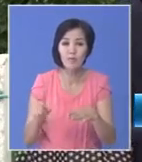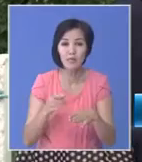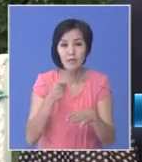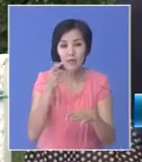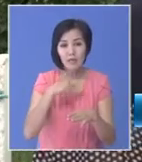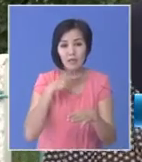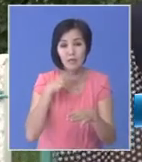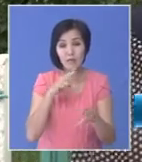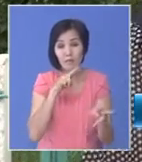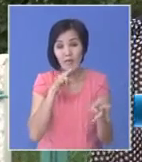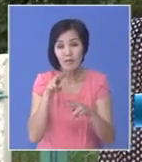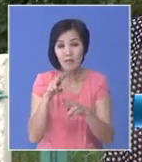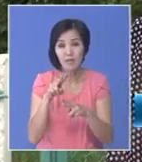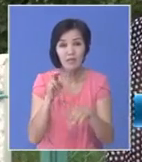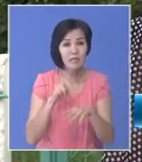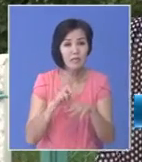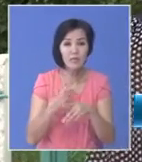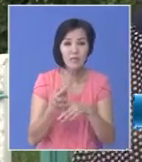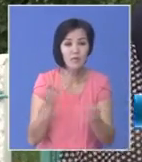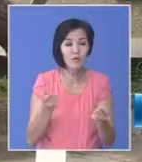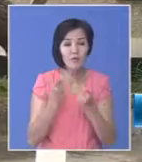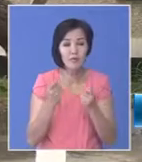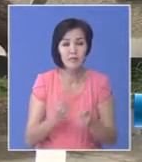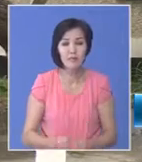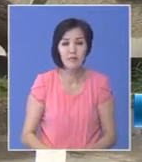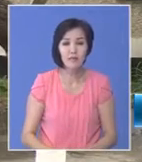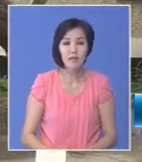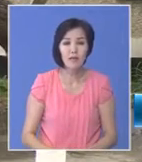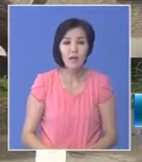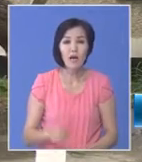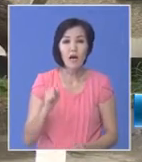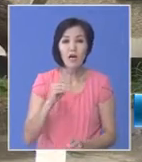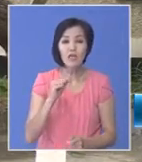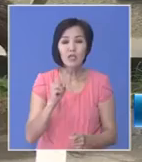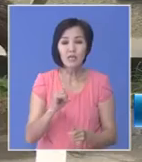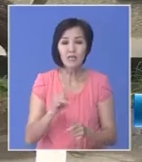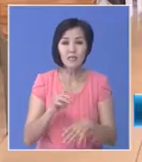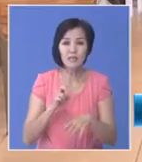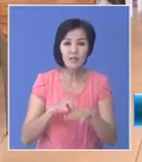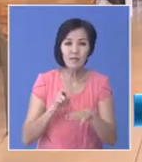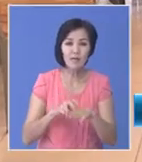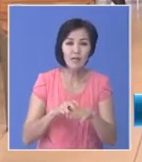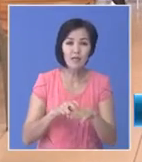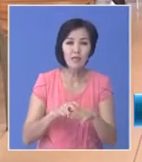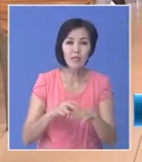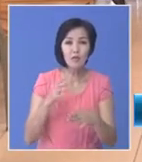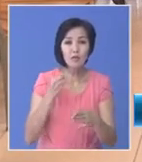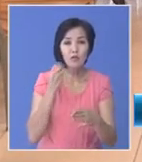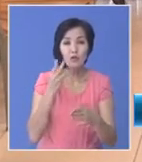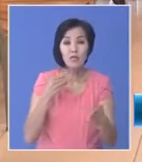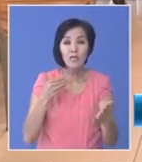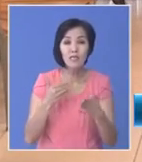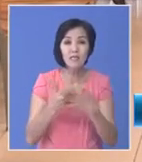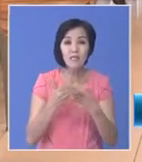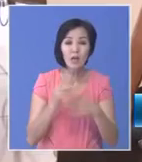мұндай дәрігерлерді күнде кездестіре бермейсің. Ажар Байғазинованың жұмыс кестесі тығыз. Түске дейін науқастарды